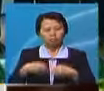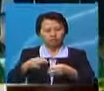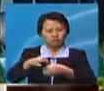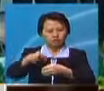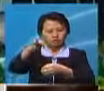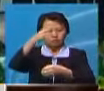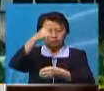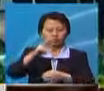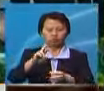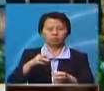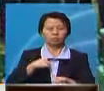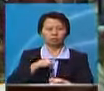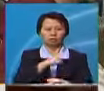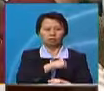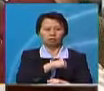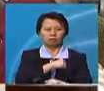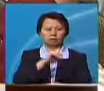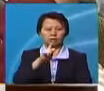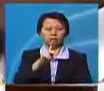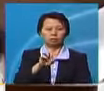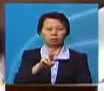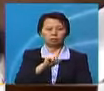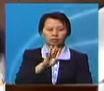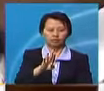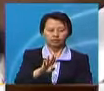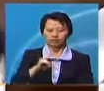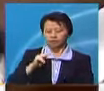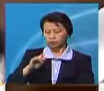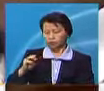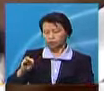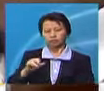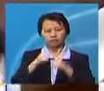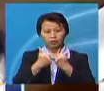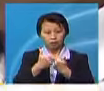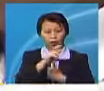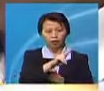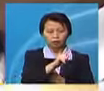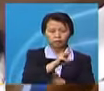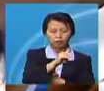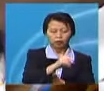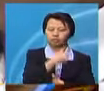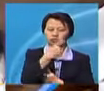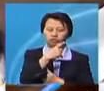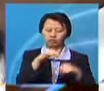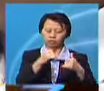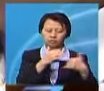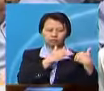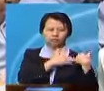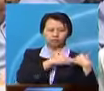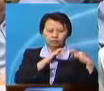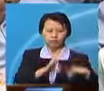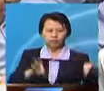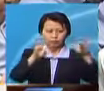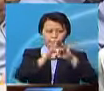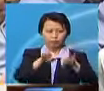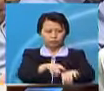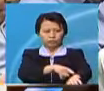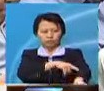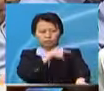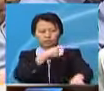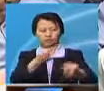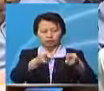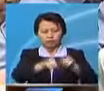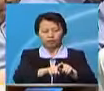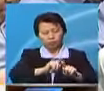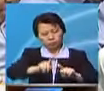kepada ahli-ahli akrab kementerian. KKMM menerusi agensinya RTM juga sering memainkan peranan penting sepanjang